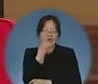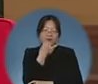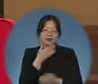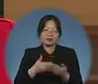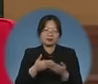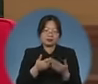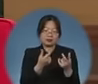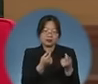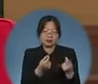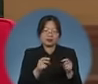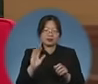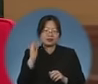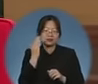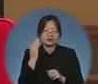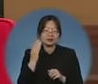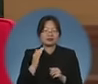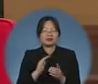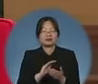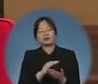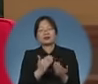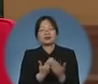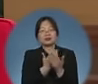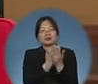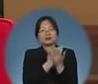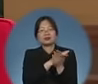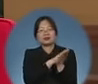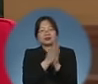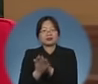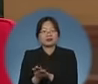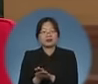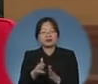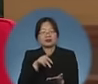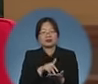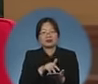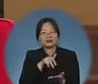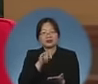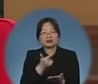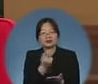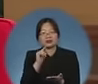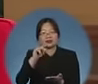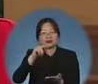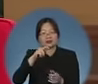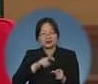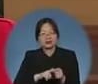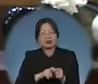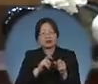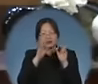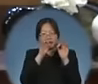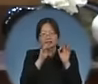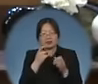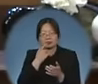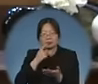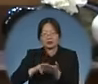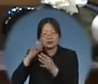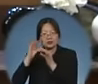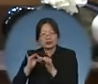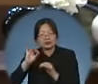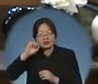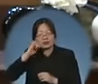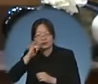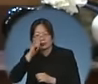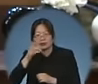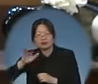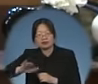것이 최근에 어떤 진화론적 관점에서 생각해보면 쉽게 모든 걸 다 동의한다 이렇게 말하기 어려울 수